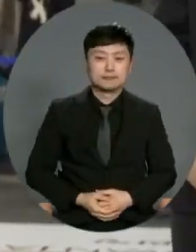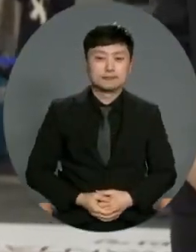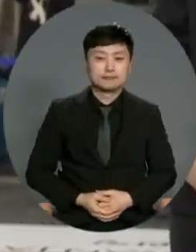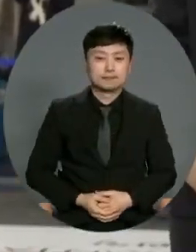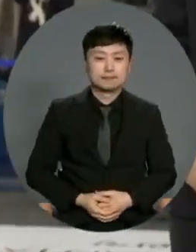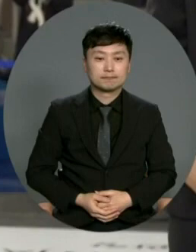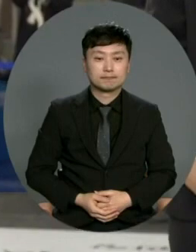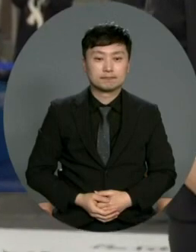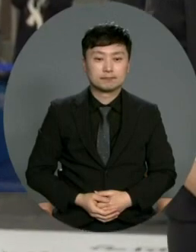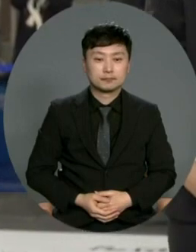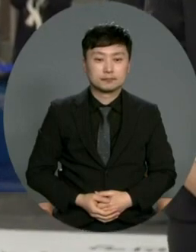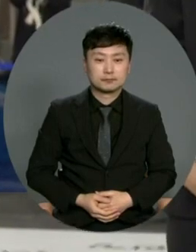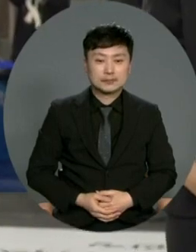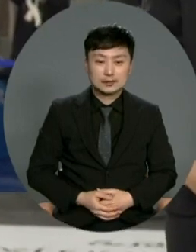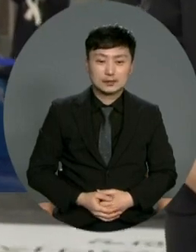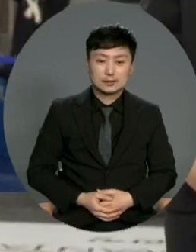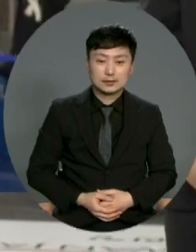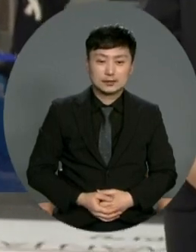이겨서